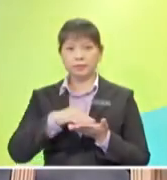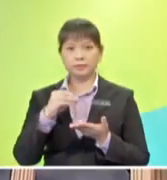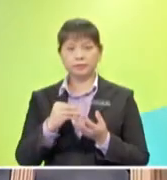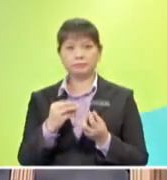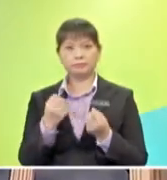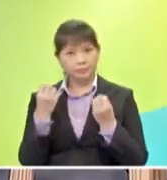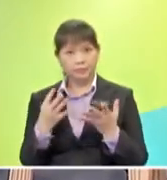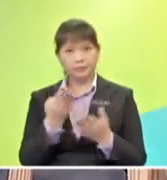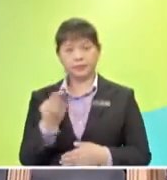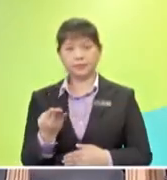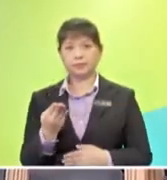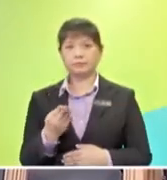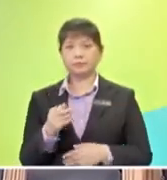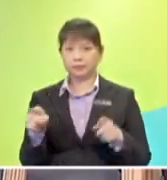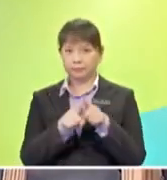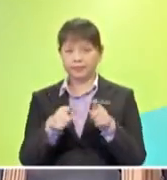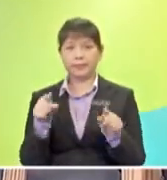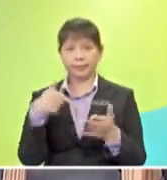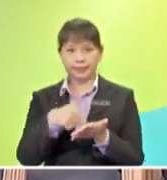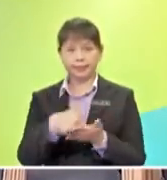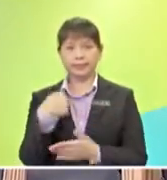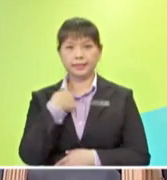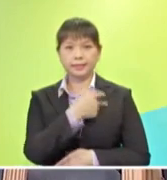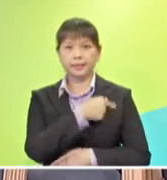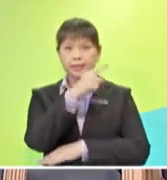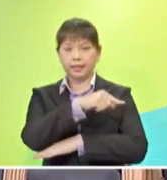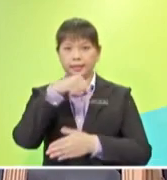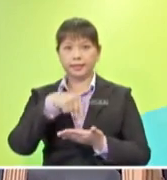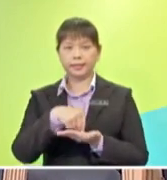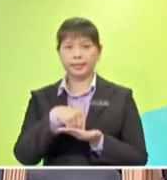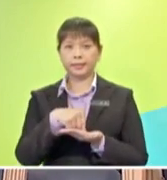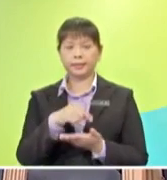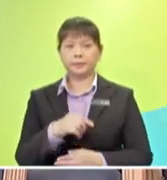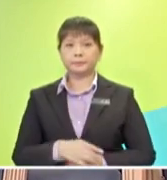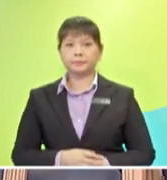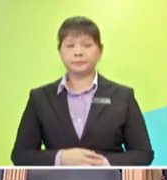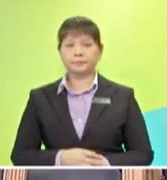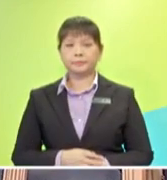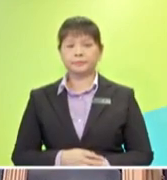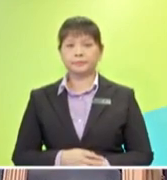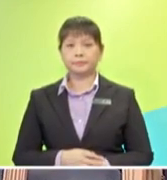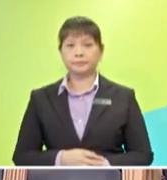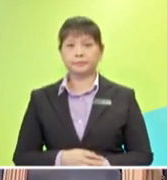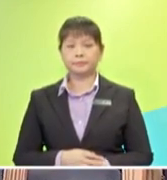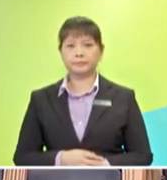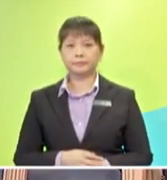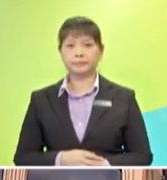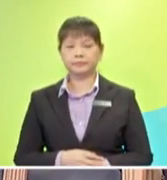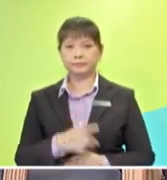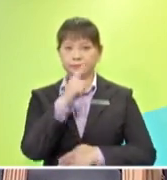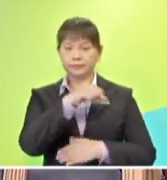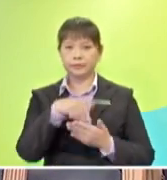bersama kami di TV KPN hari ini dalam slot tahap 1 mata pelajaran yang kita belajar ialah